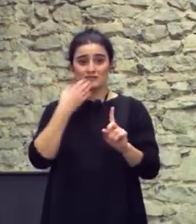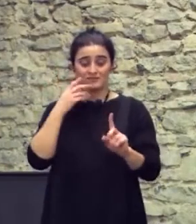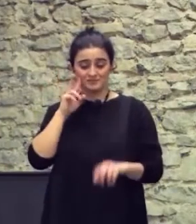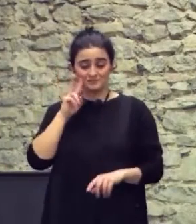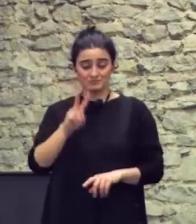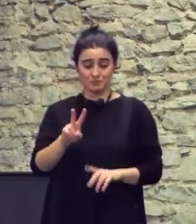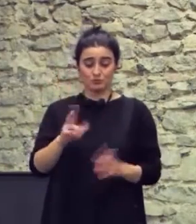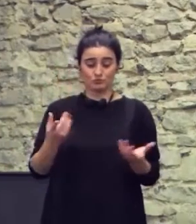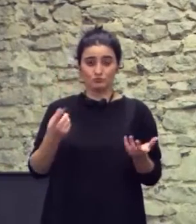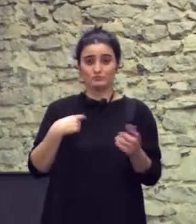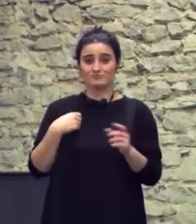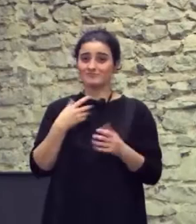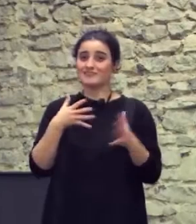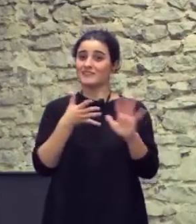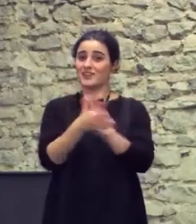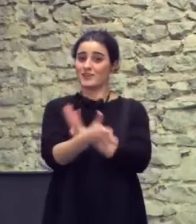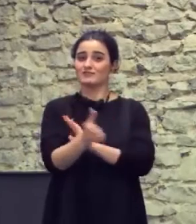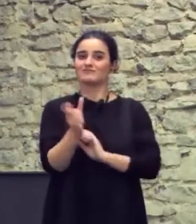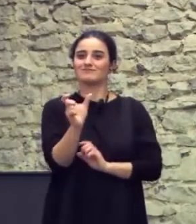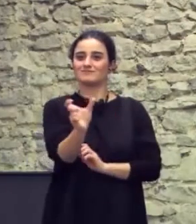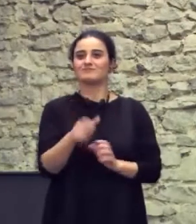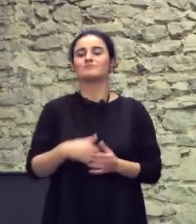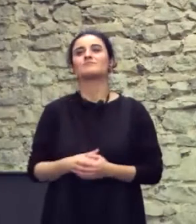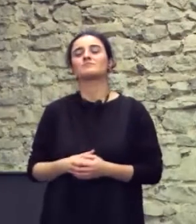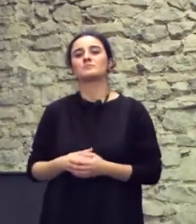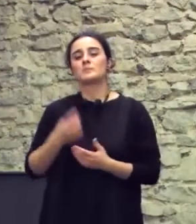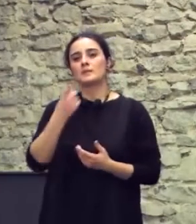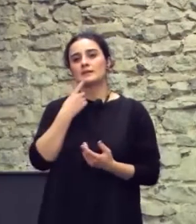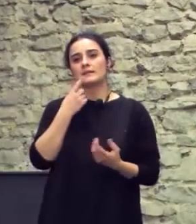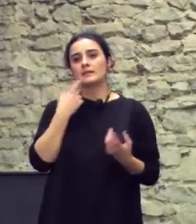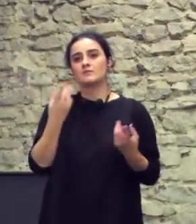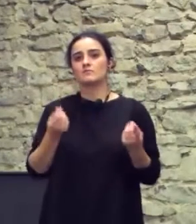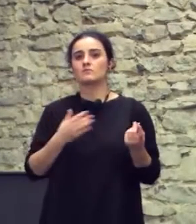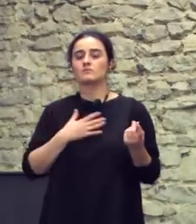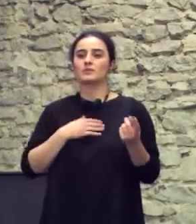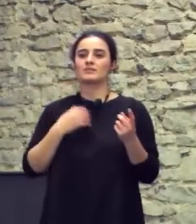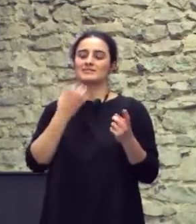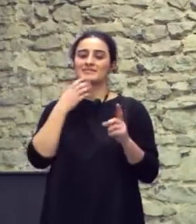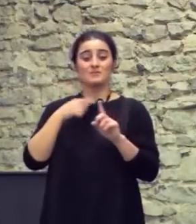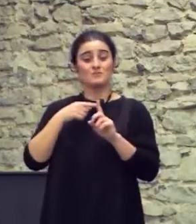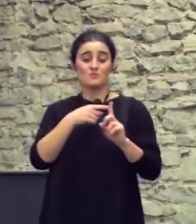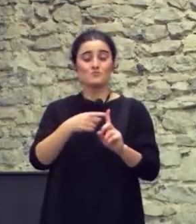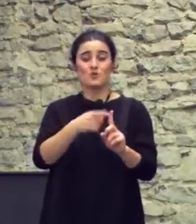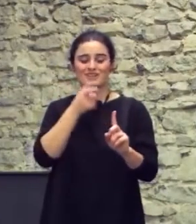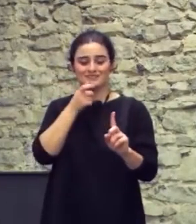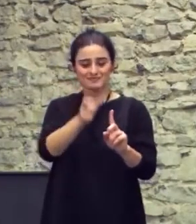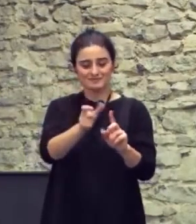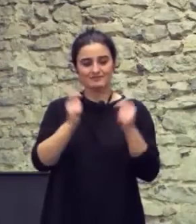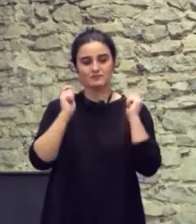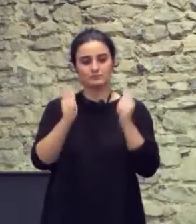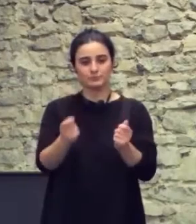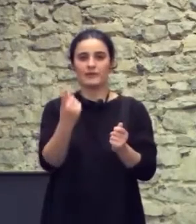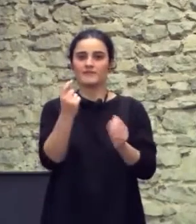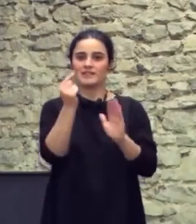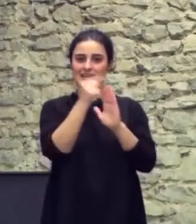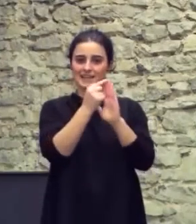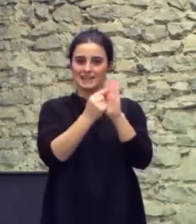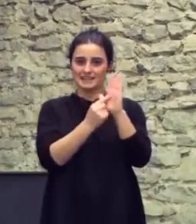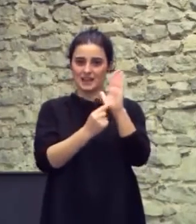badugu, esaten du, bueno, zerbaiti bulina deitzeko nolabaiteko kriterio batzuk bete behar dituela,